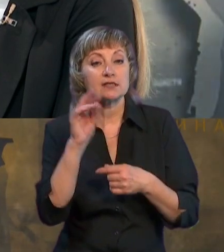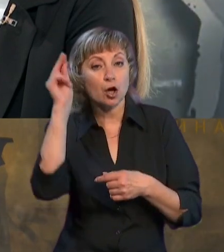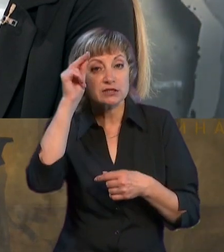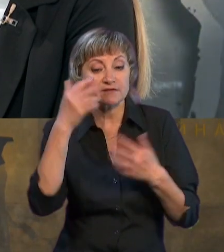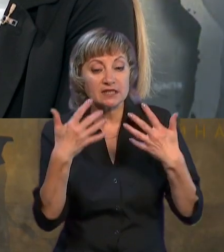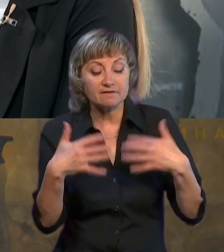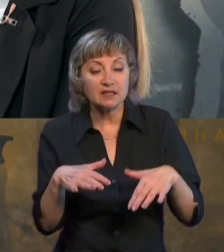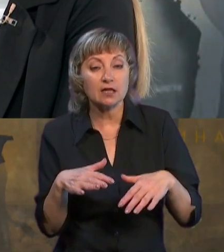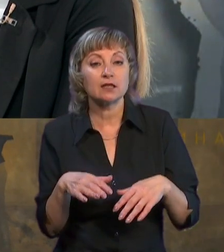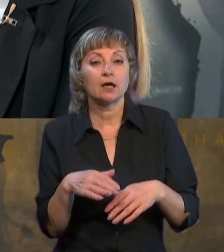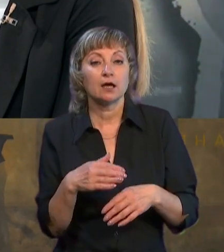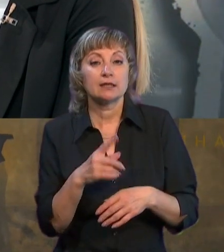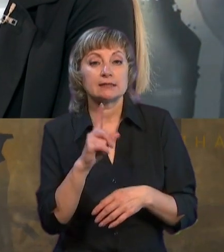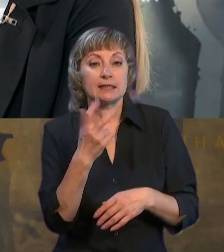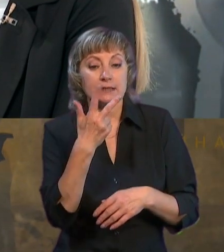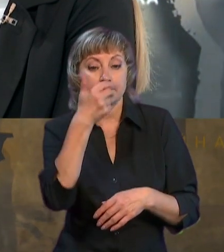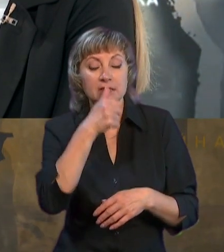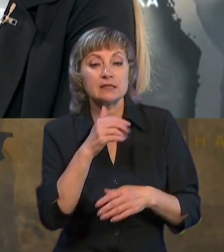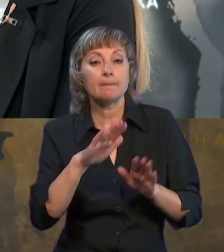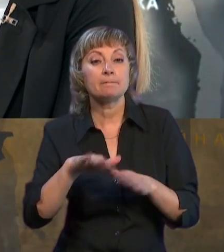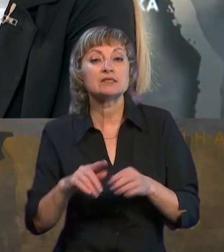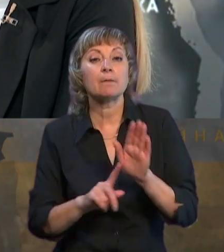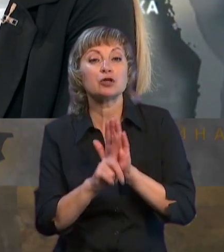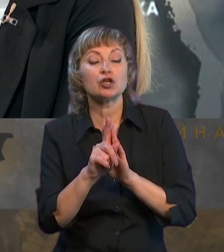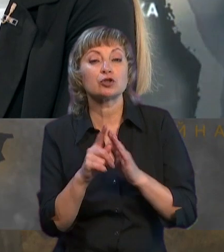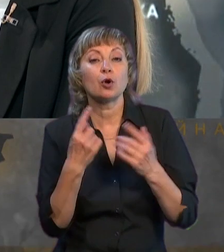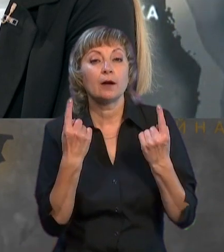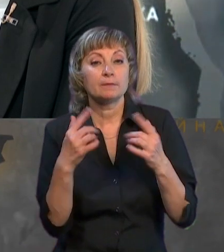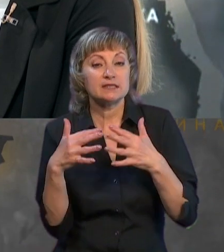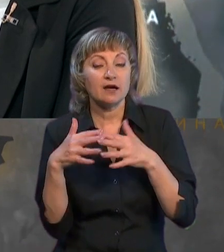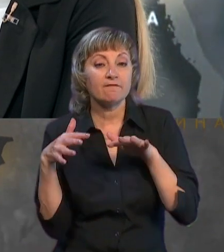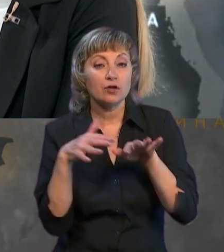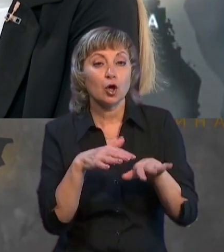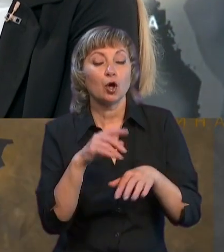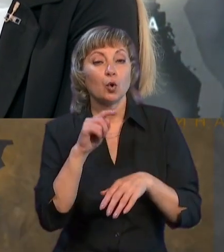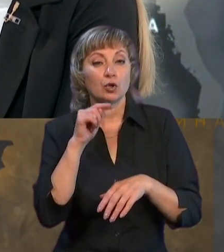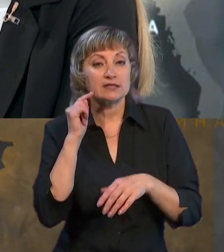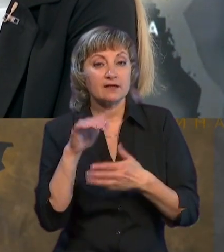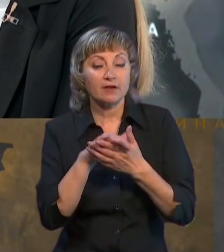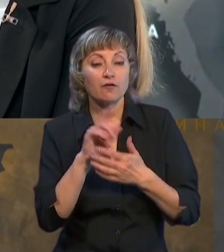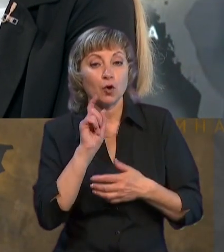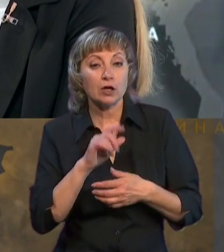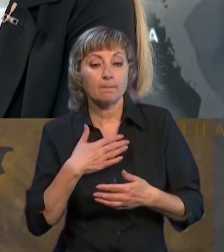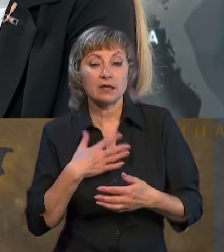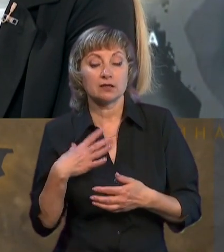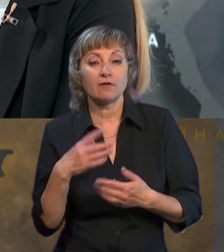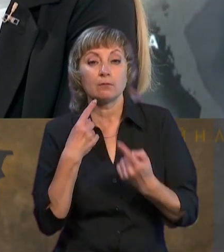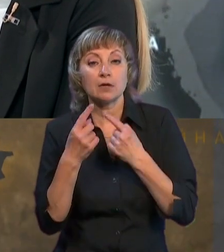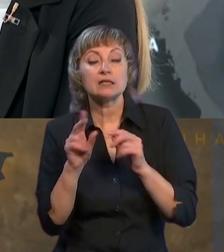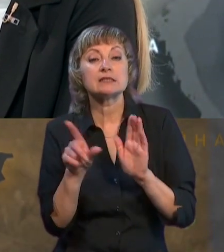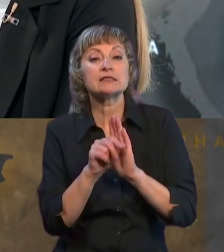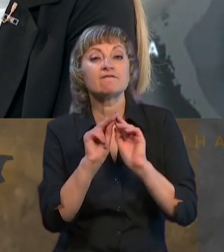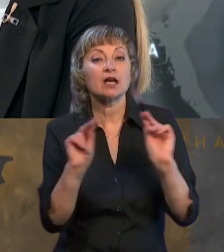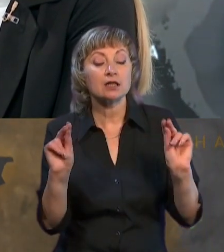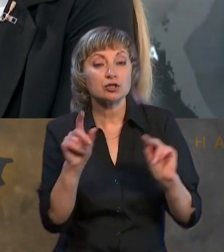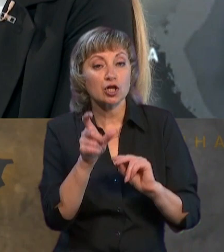Буквально за 3 місяці після початку повномасштабного вторгнення Російської Федерації в Україну мені довелося спілкуватися з викладачами,